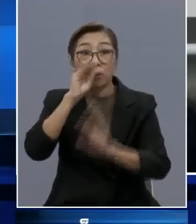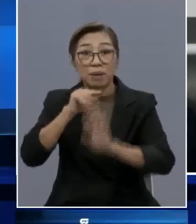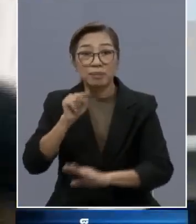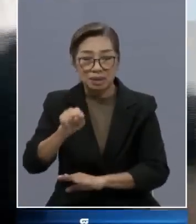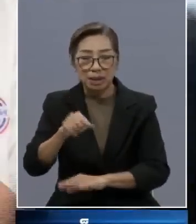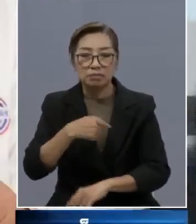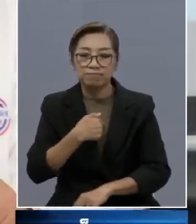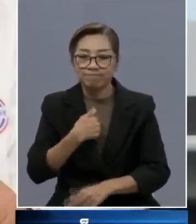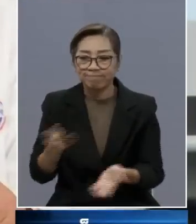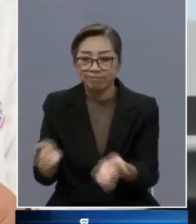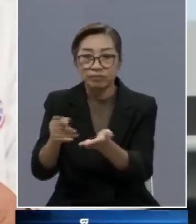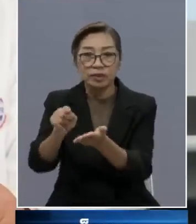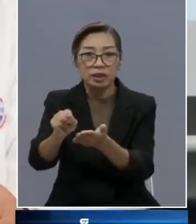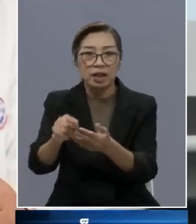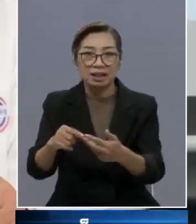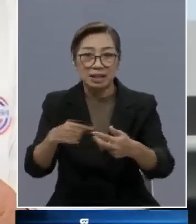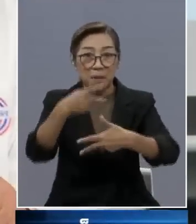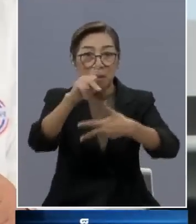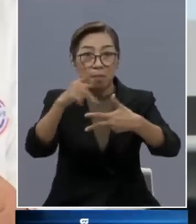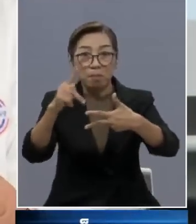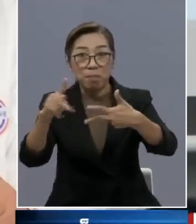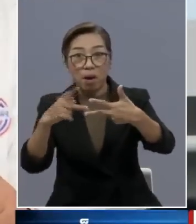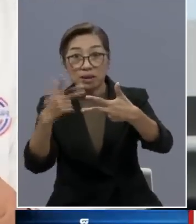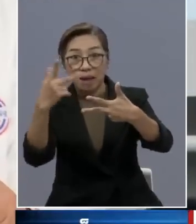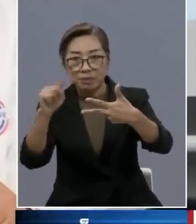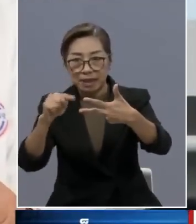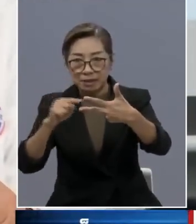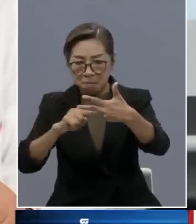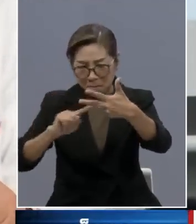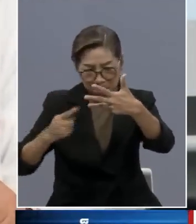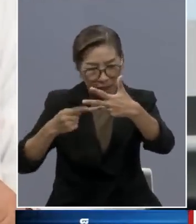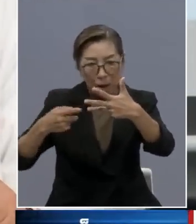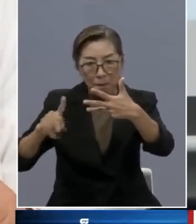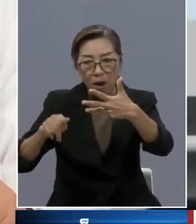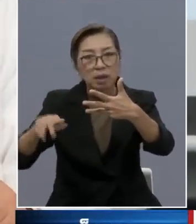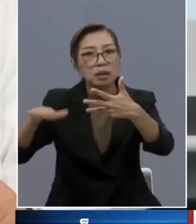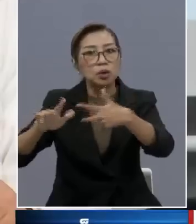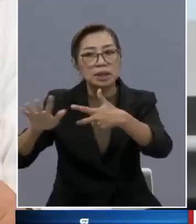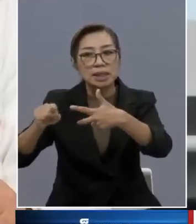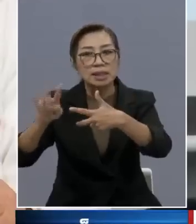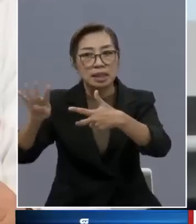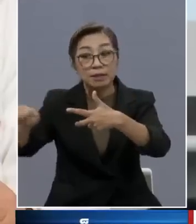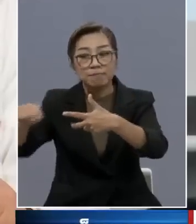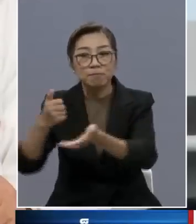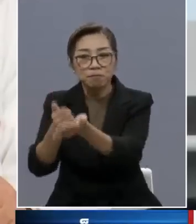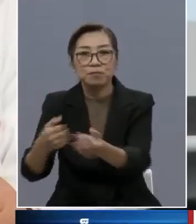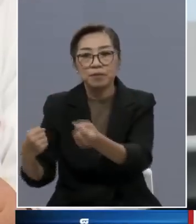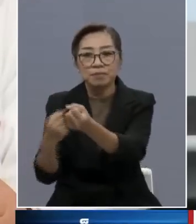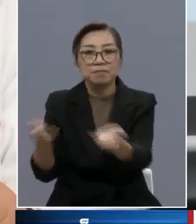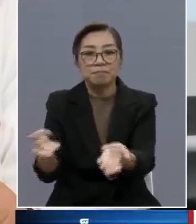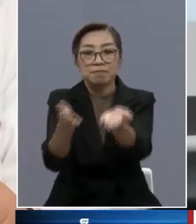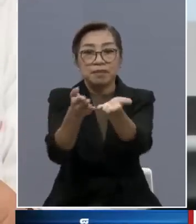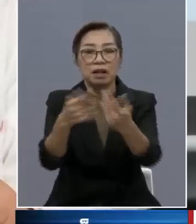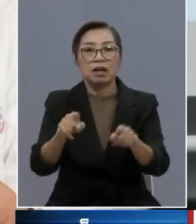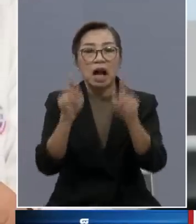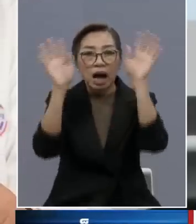ดันน้องรักปอที่4ที่มีความคล่องตัวในเกมอำนาจเนี่ยเข้ามาอยู่ในเกมนี้ด้วยคือเหมือนกับว่าพลเอกประวิตรเนี่ยจะถอยไปอยู่ฉากหลังอะครับ แล้ว